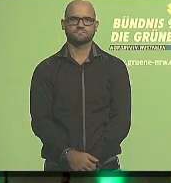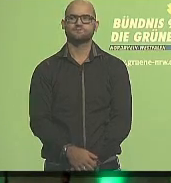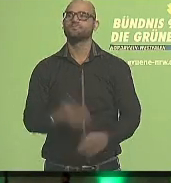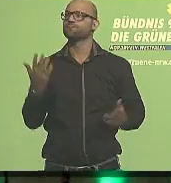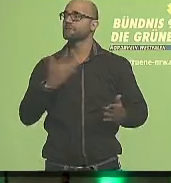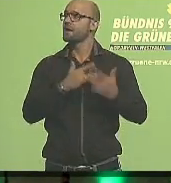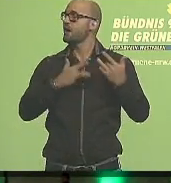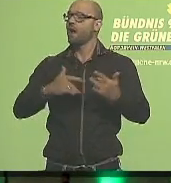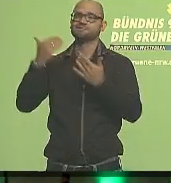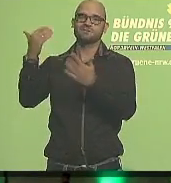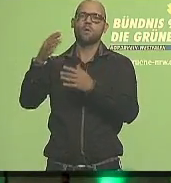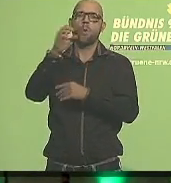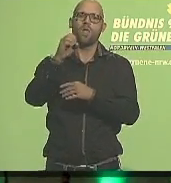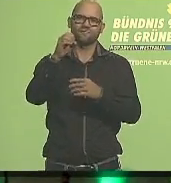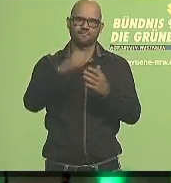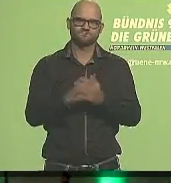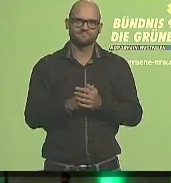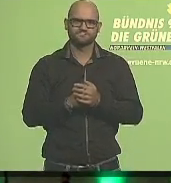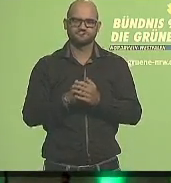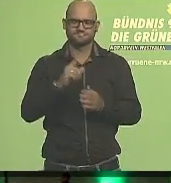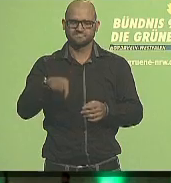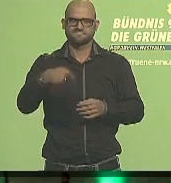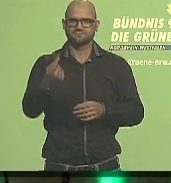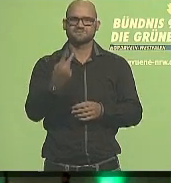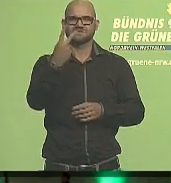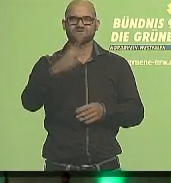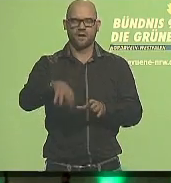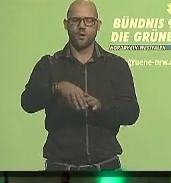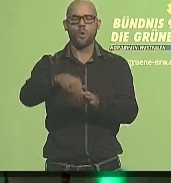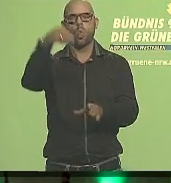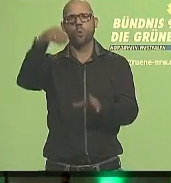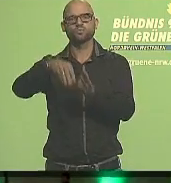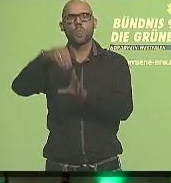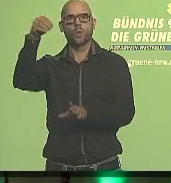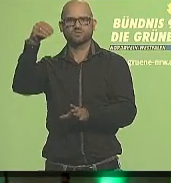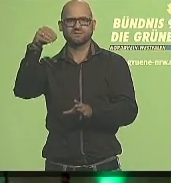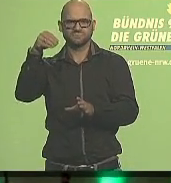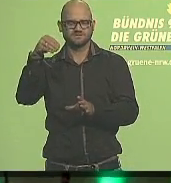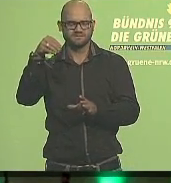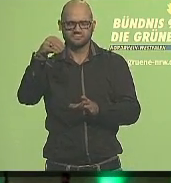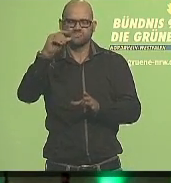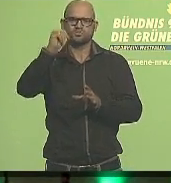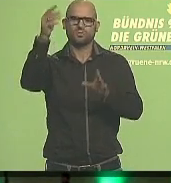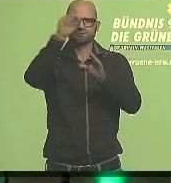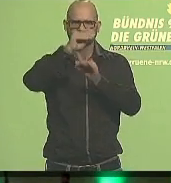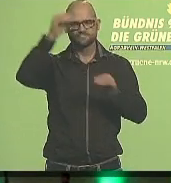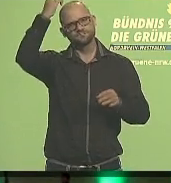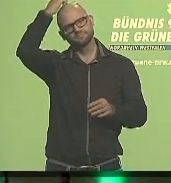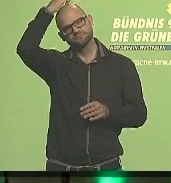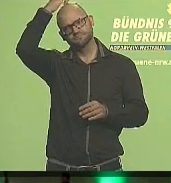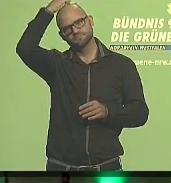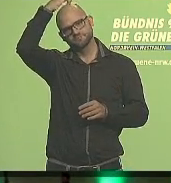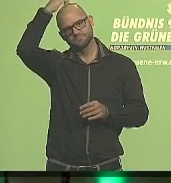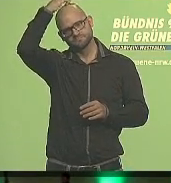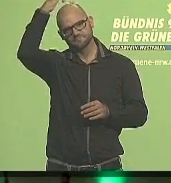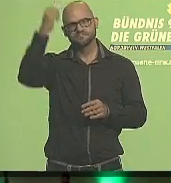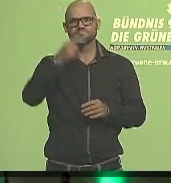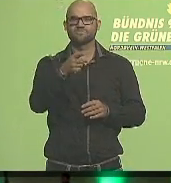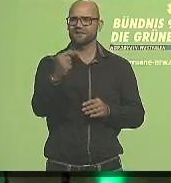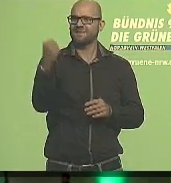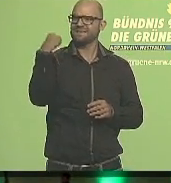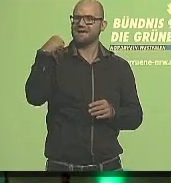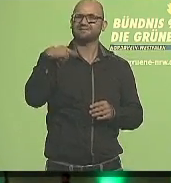Herzlichen Dank. Oliver, bevor wir mit den nächsten beiden gelosten Redebeiträgen weitermachen, noch einmal der Hinweis, es haben sich noch nicht alle von den gewählten